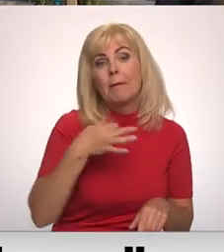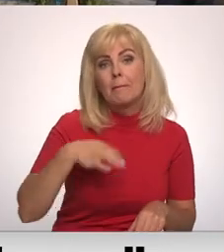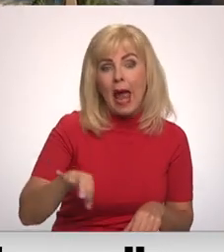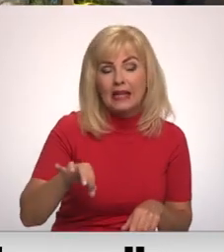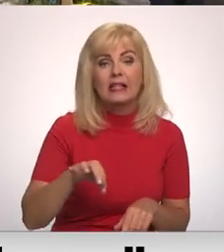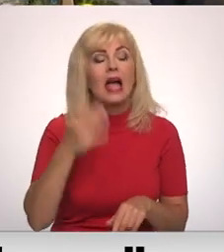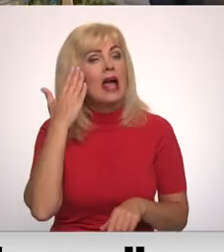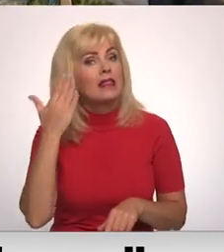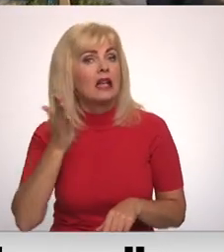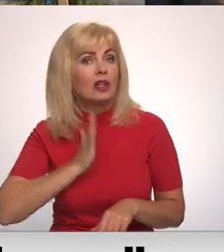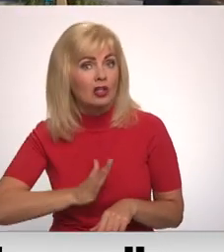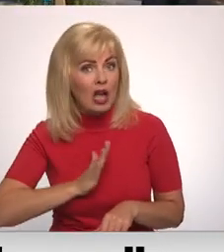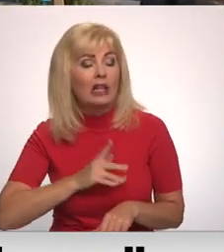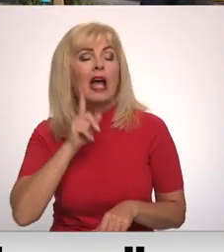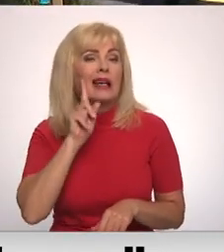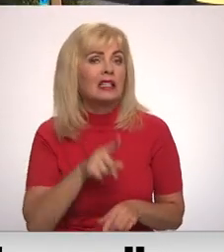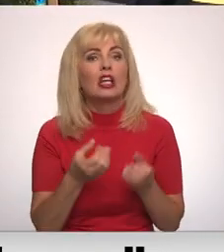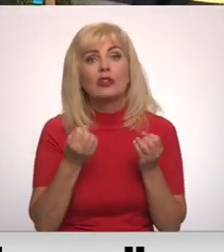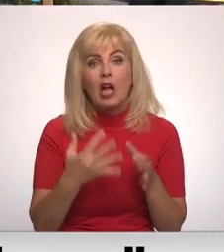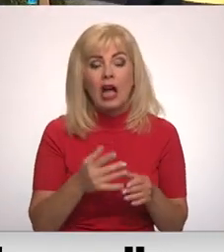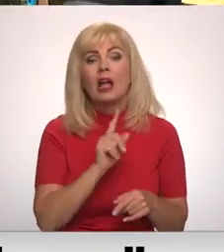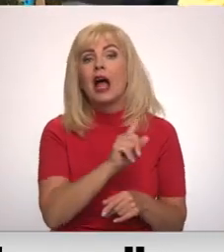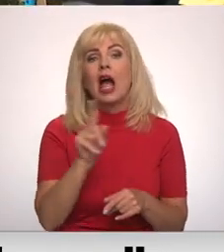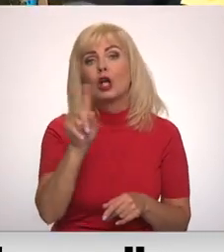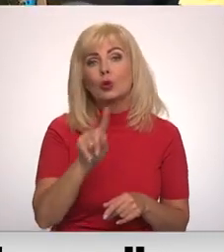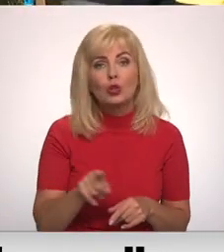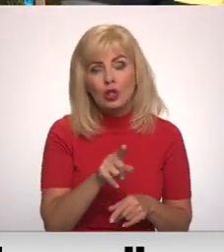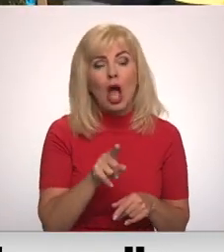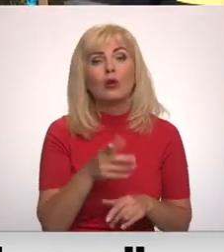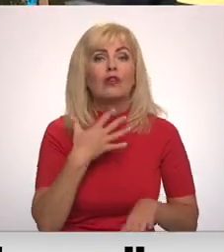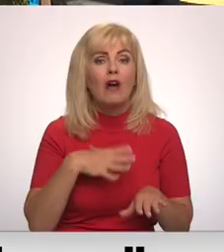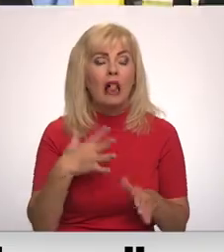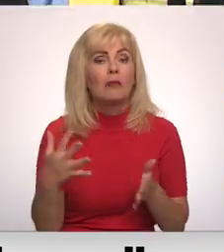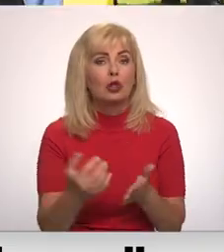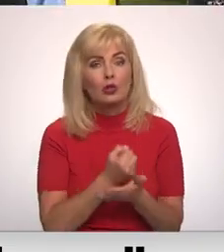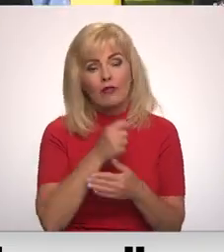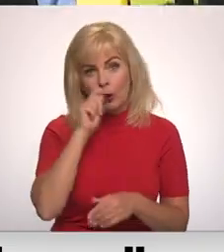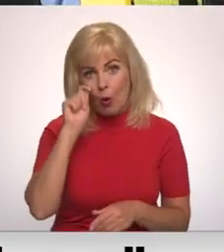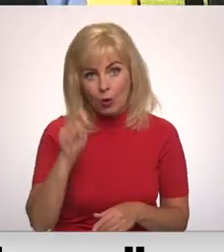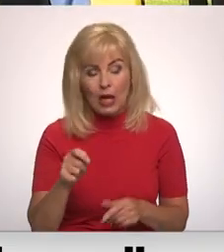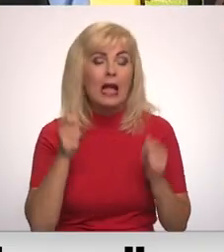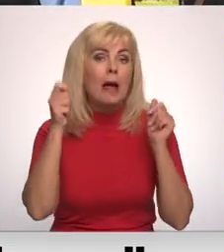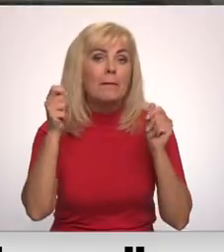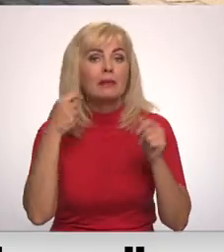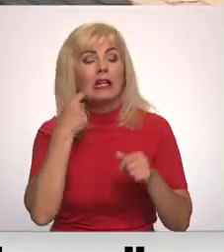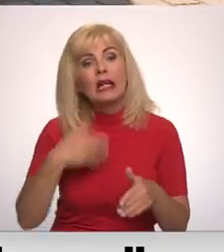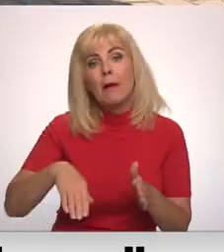sagaida, bet es zinu skaidri, ka mēs katru sekundi vēlam uzvaru Ukrainai. Piketā Rīgā